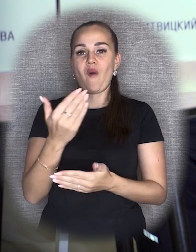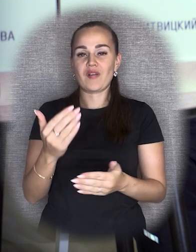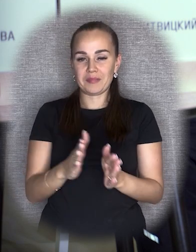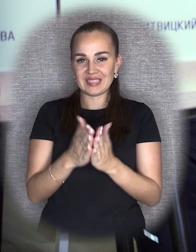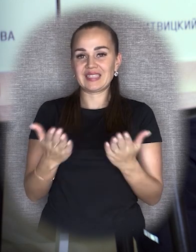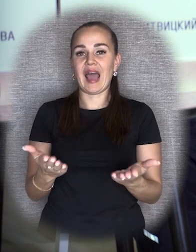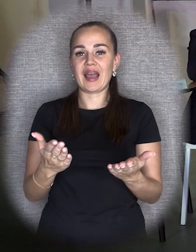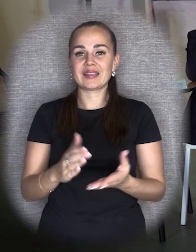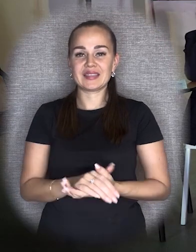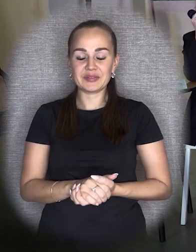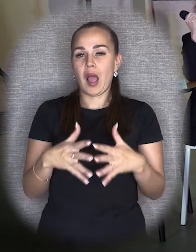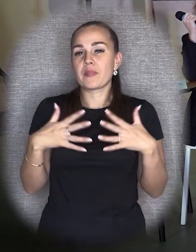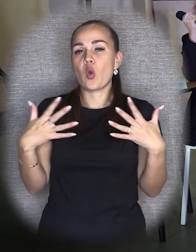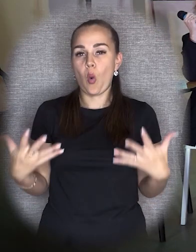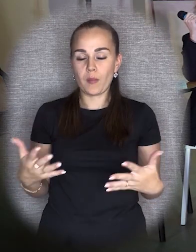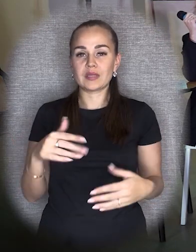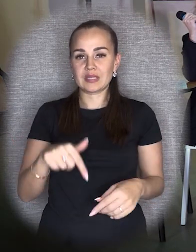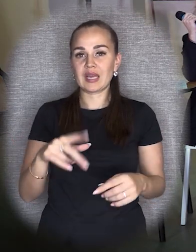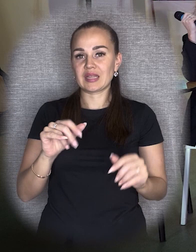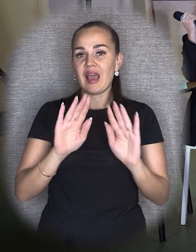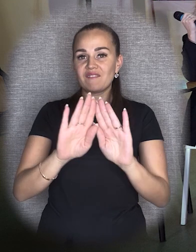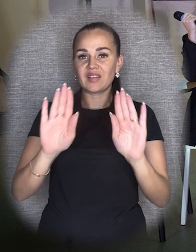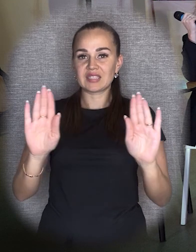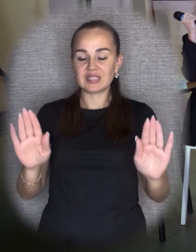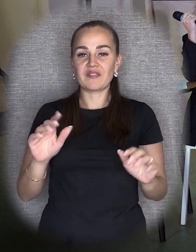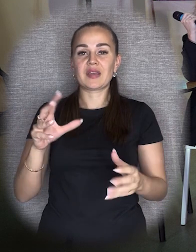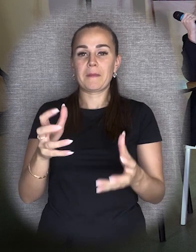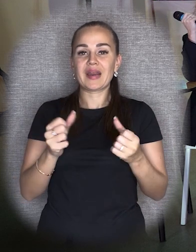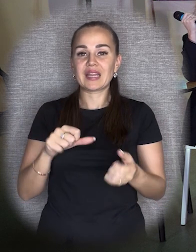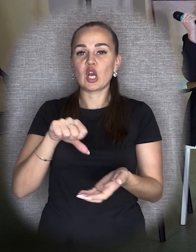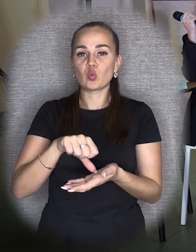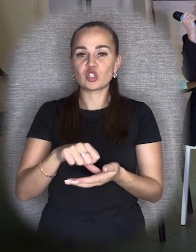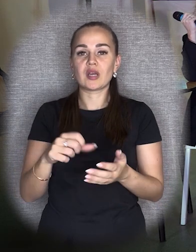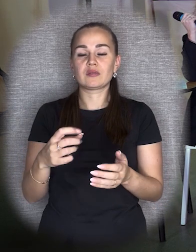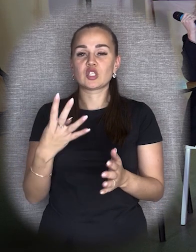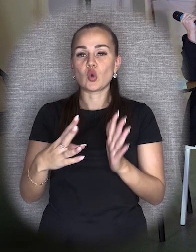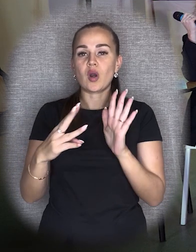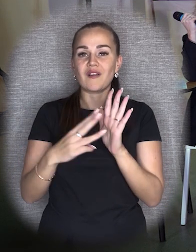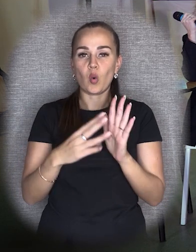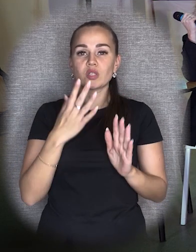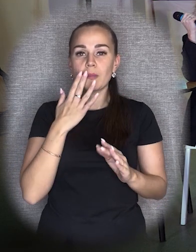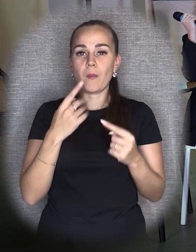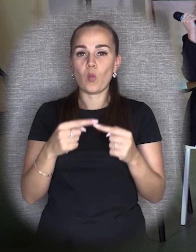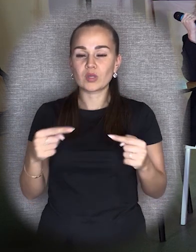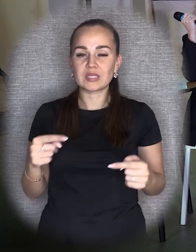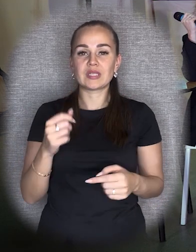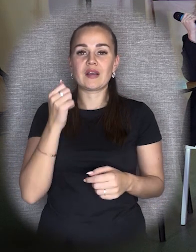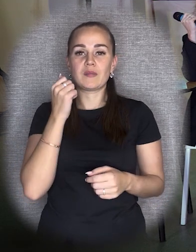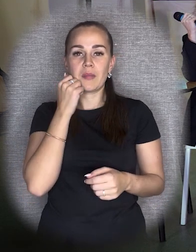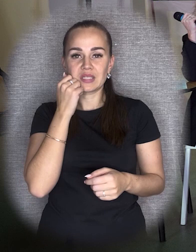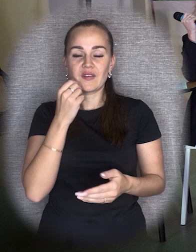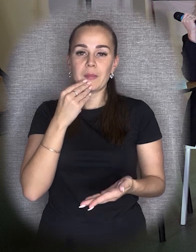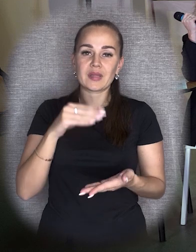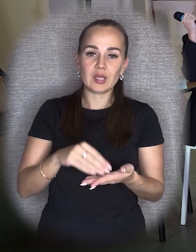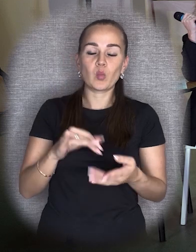в новом издании. В выставке приняли участие 48 музеев Санкт-Петербурга, Москвы и других регионов России,